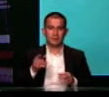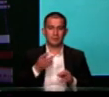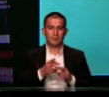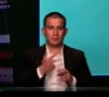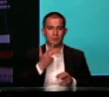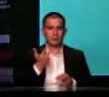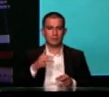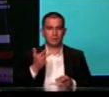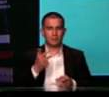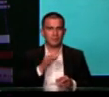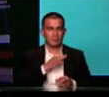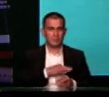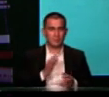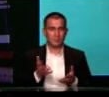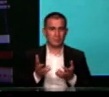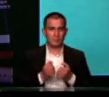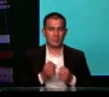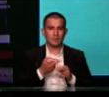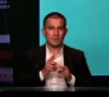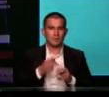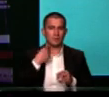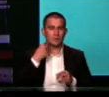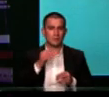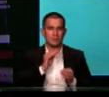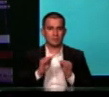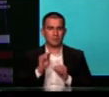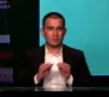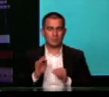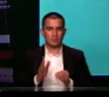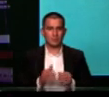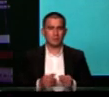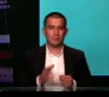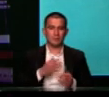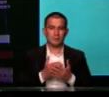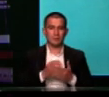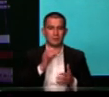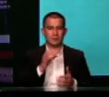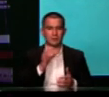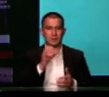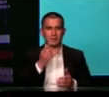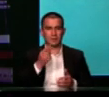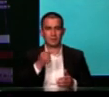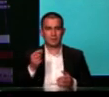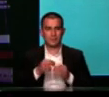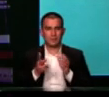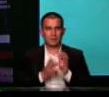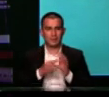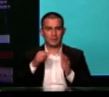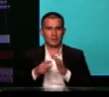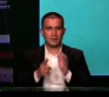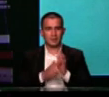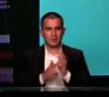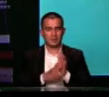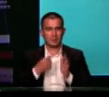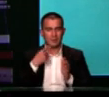733 kalitdan foydalanib shifrlaymiz. Ya'ni S1 barobar 18 ning 7-chi